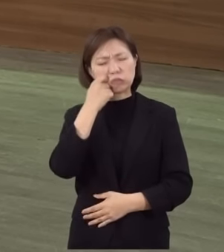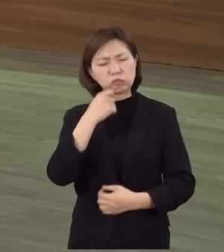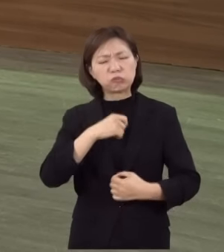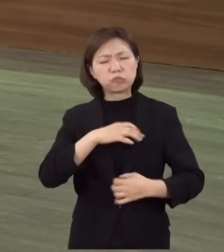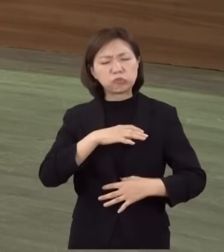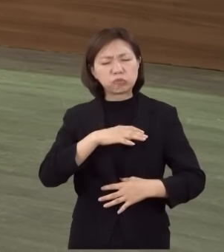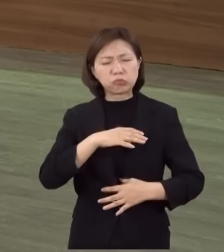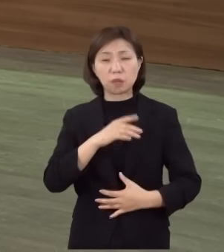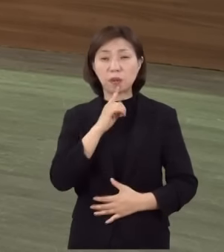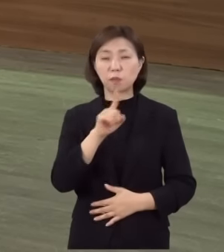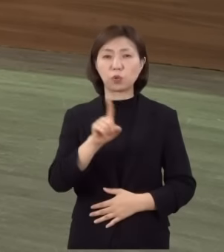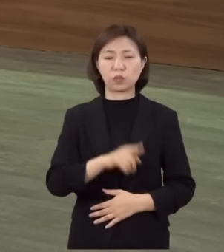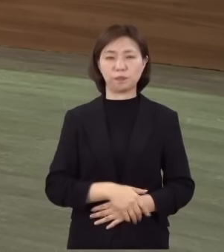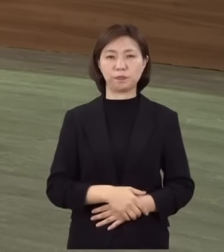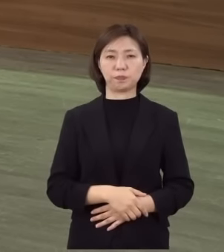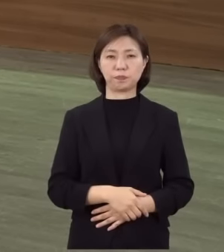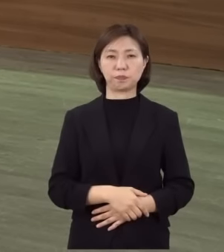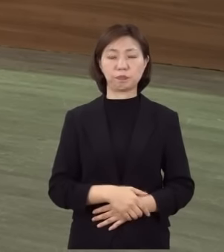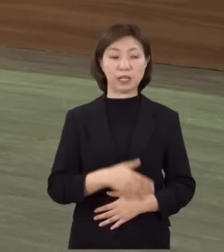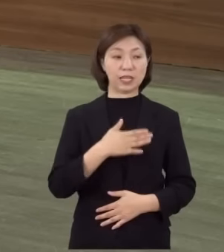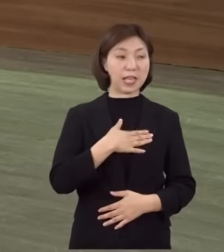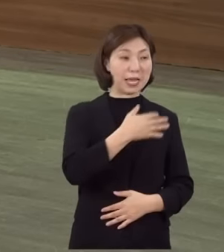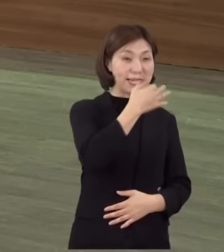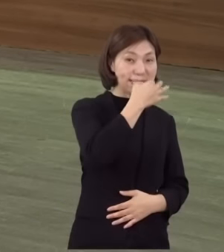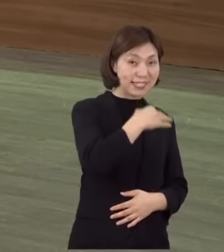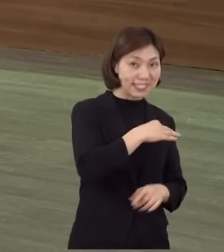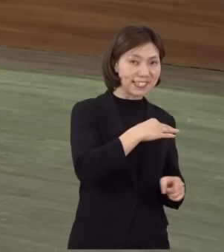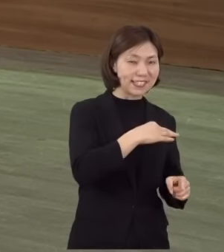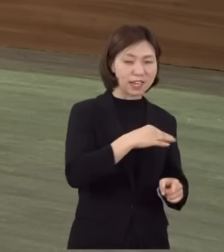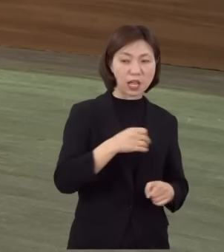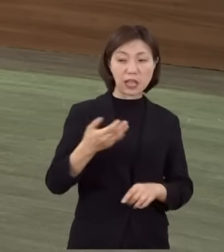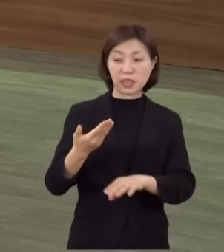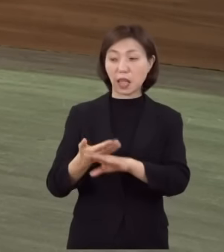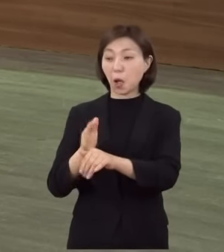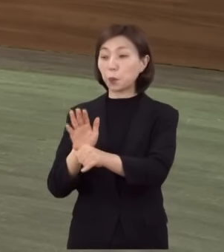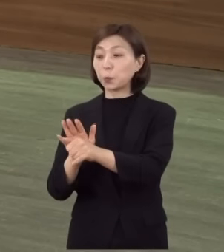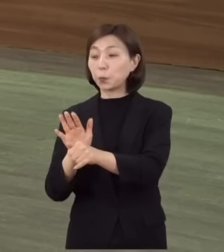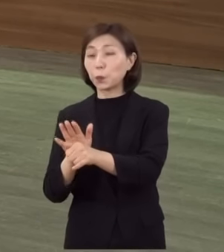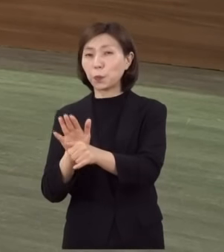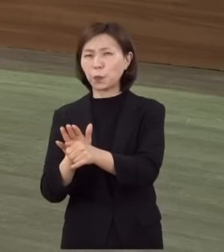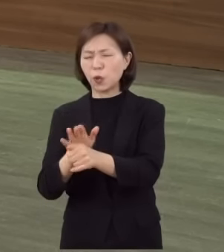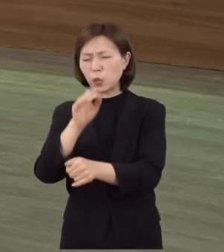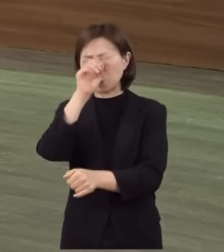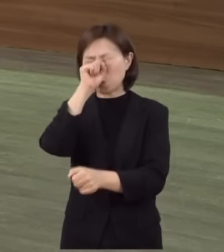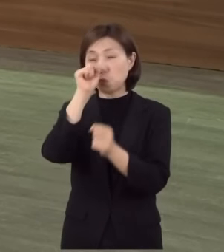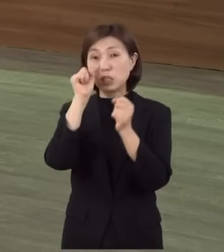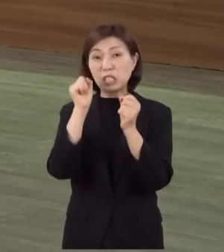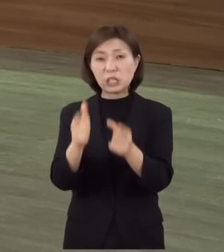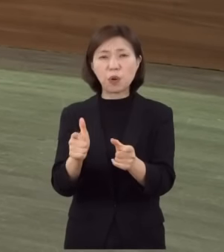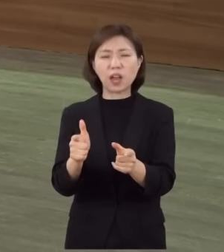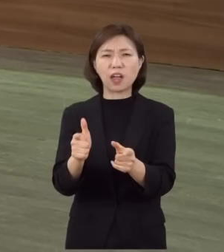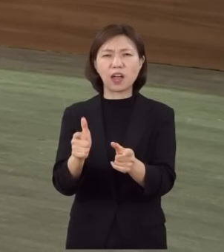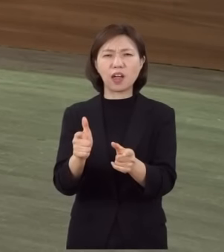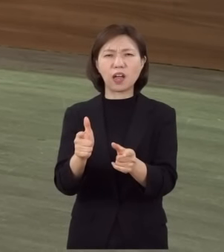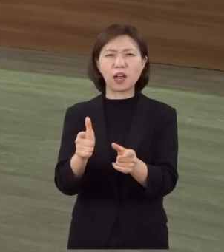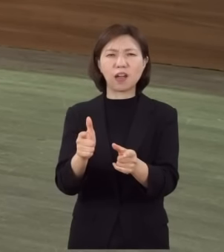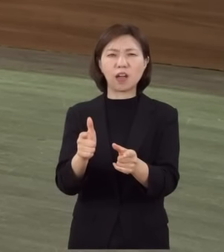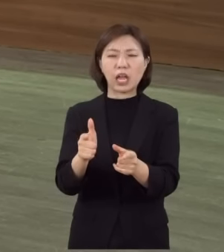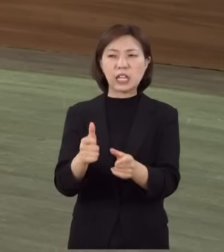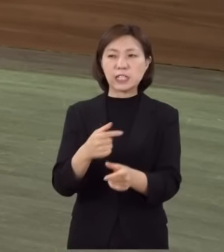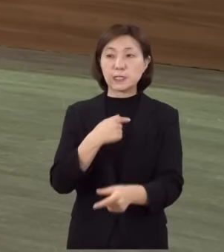그니까 자리 이타 자기도 이롭게 하고 남도 이롭게 하는 그 기회를 얻으려고